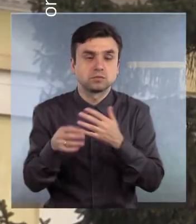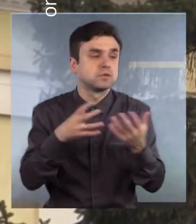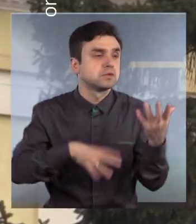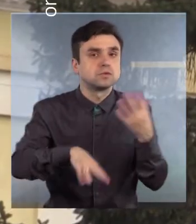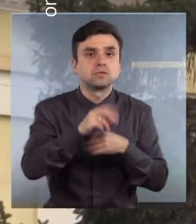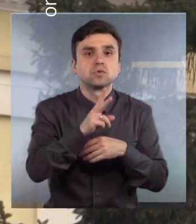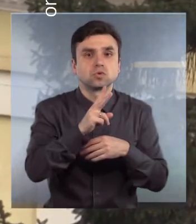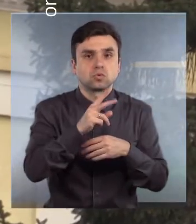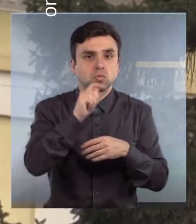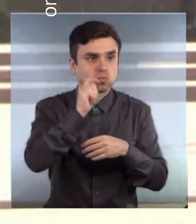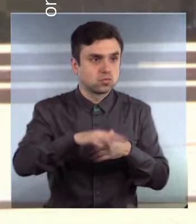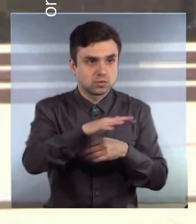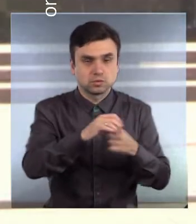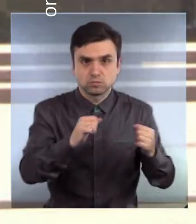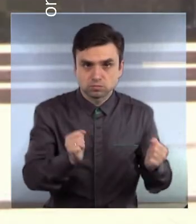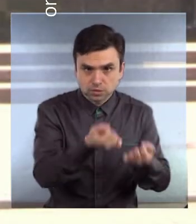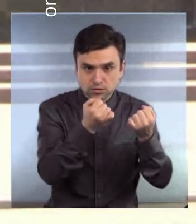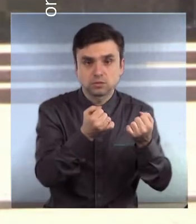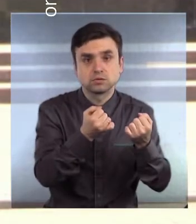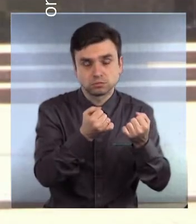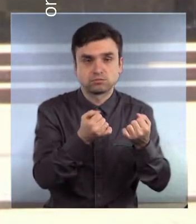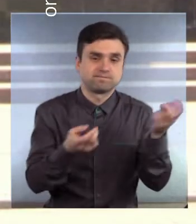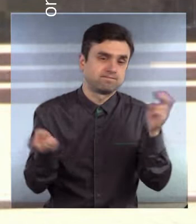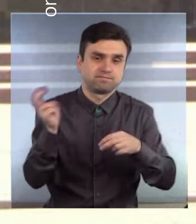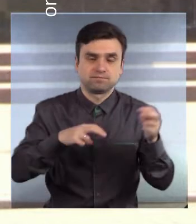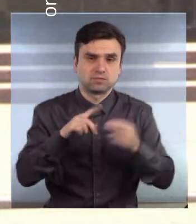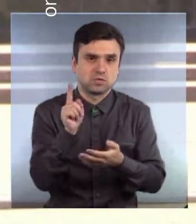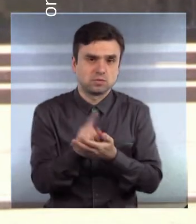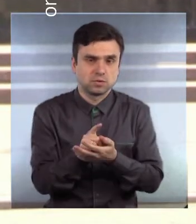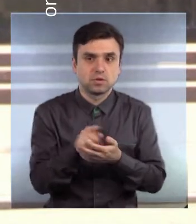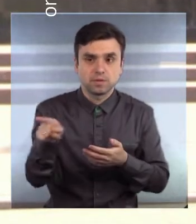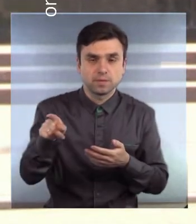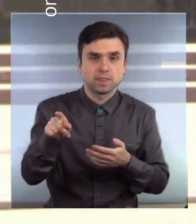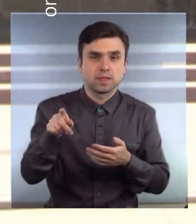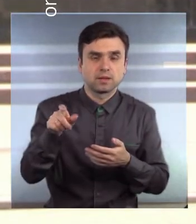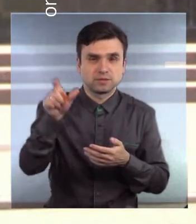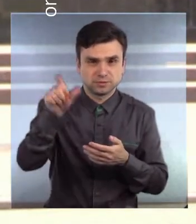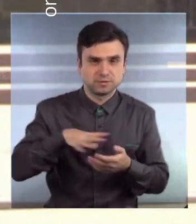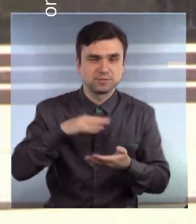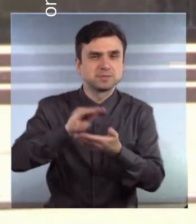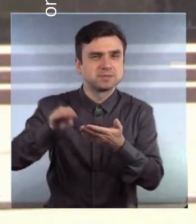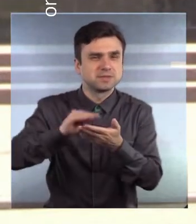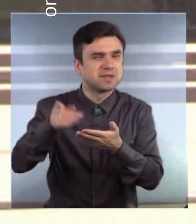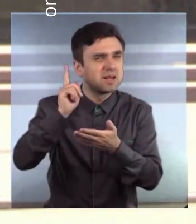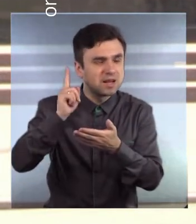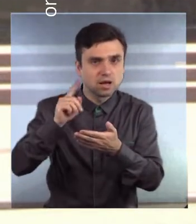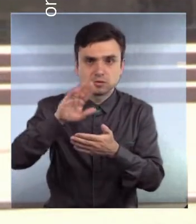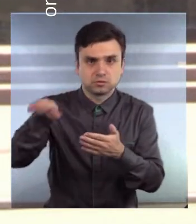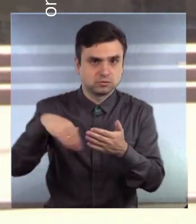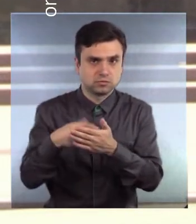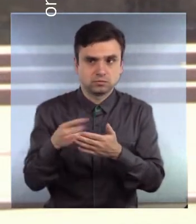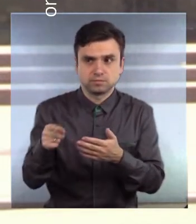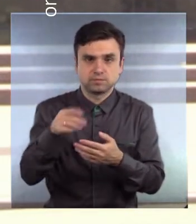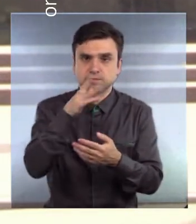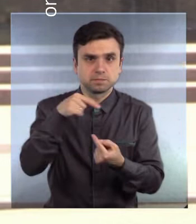Він завжди актуальний, завжди веде нас. Ми маємо знати, що перед нами ще